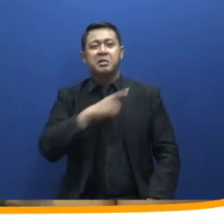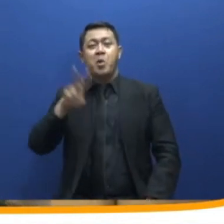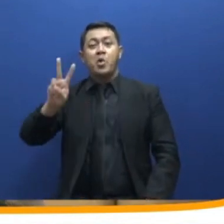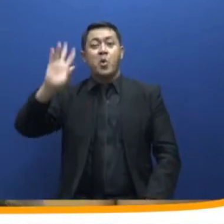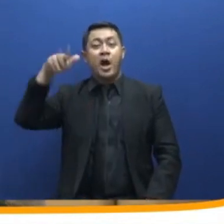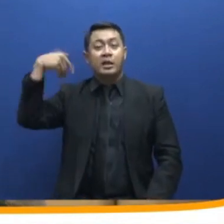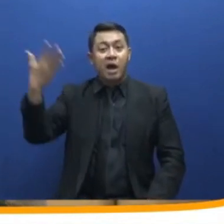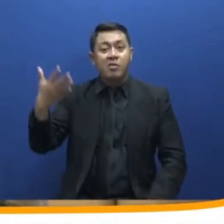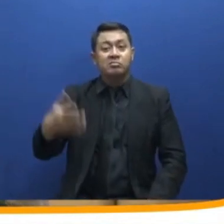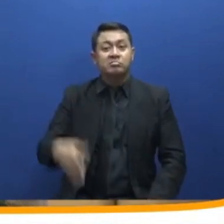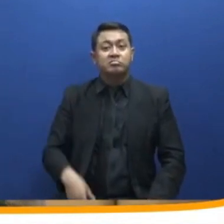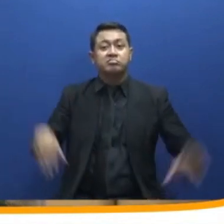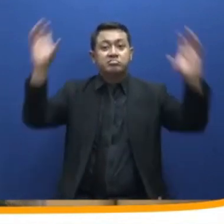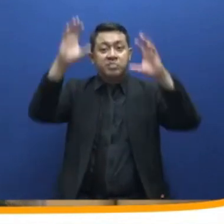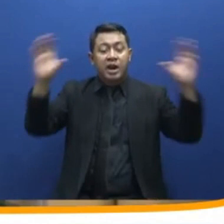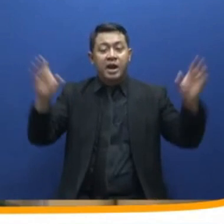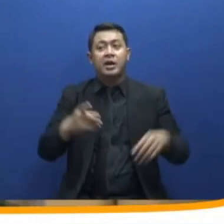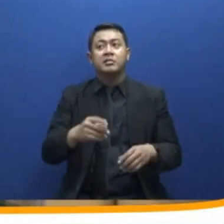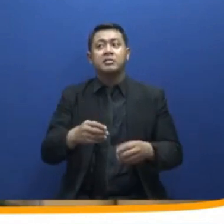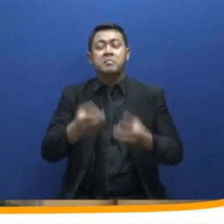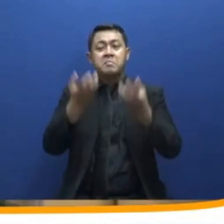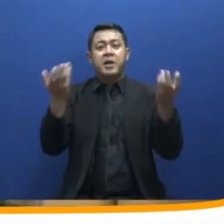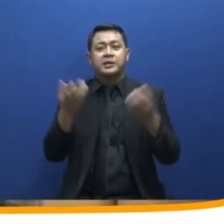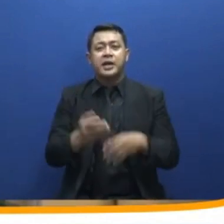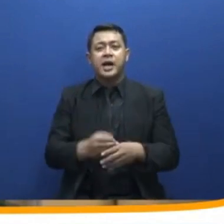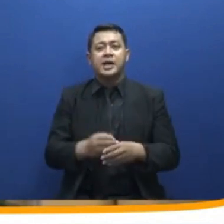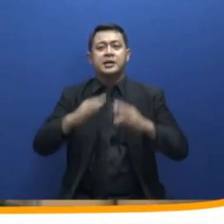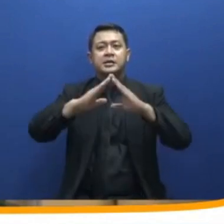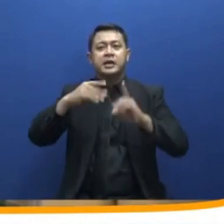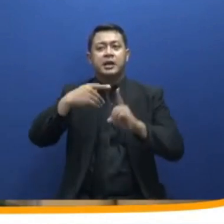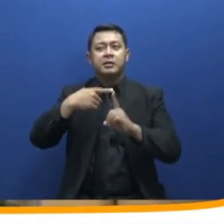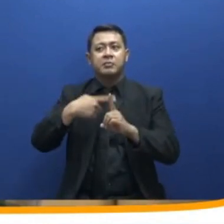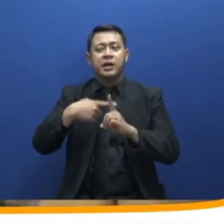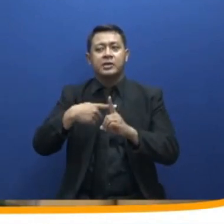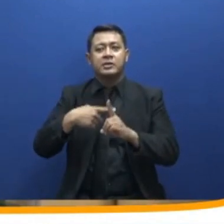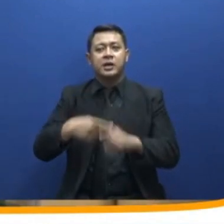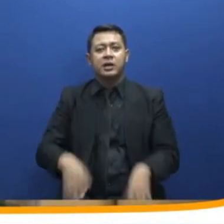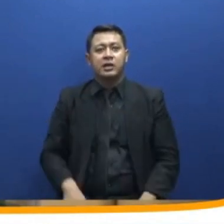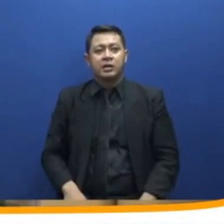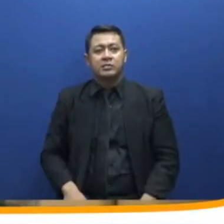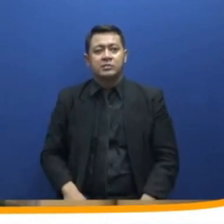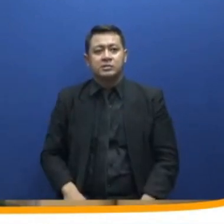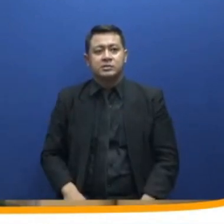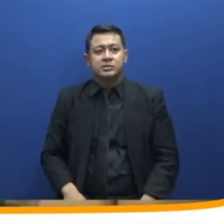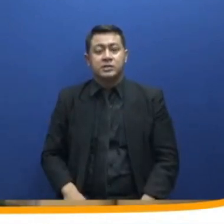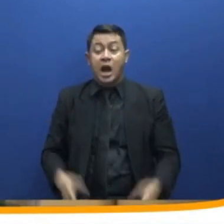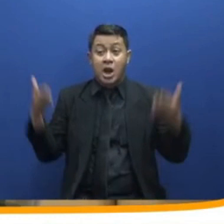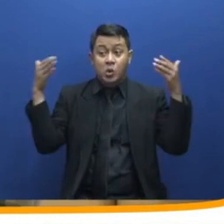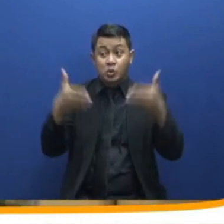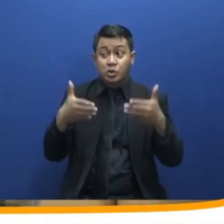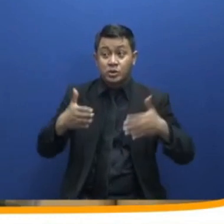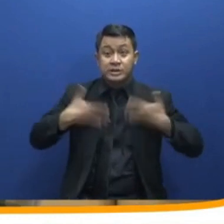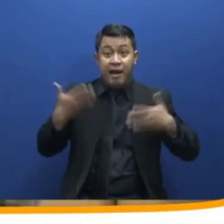dua tahun kita merayakan malam Paskah di dalam gereja kita Apakah ada sesuatu yang istimewa